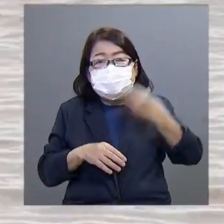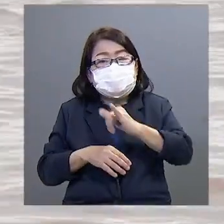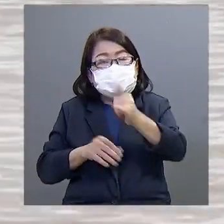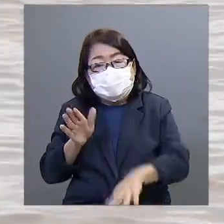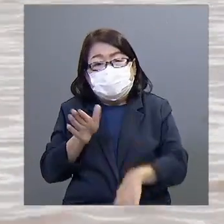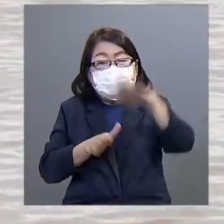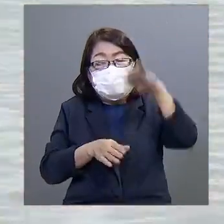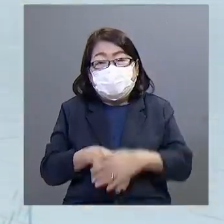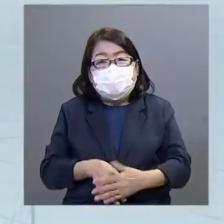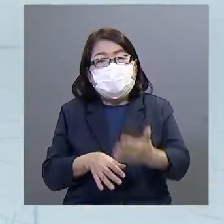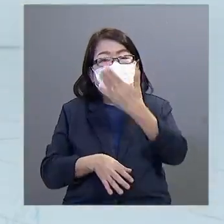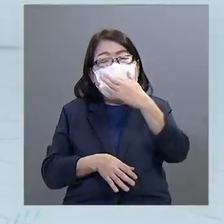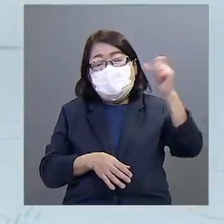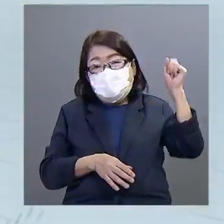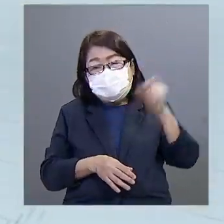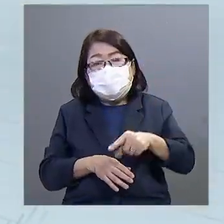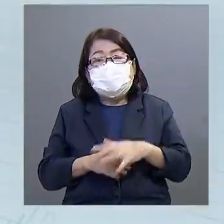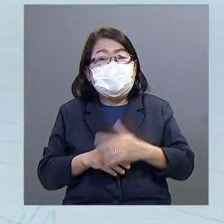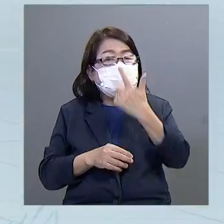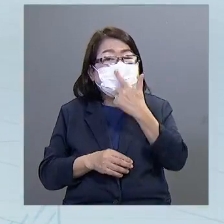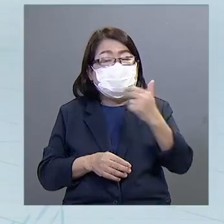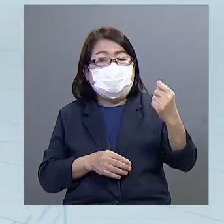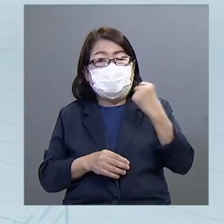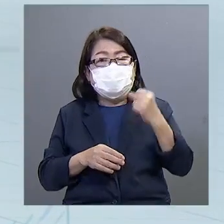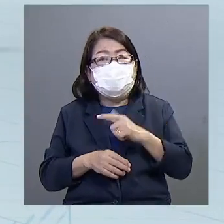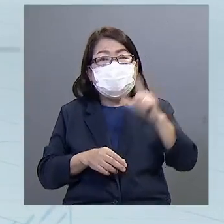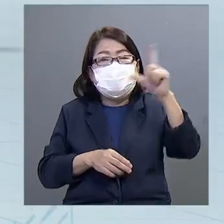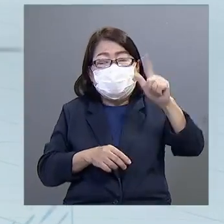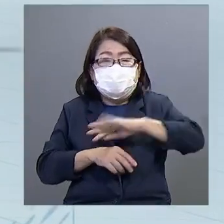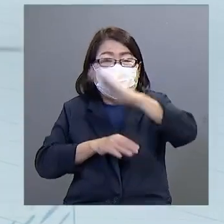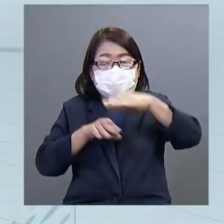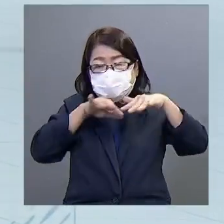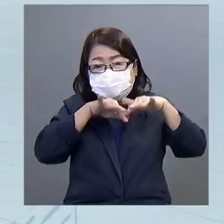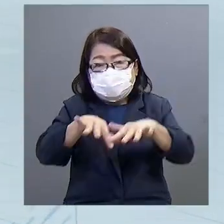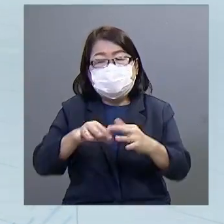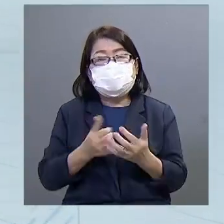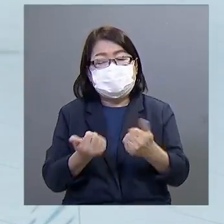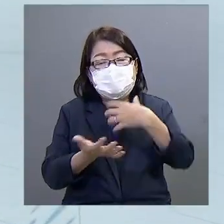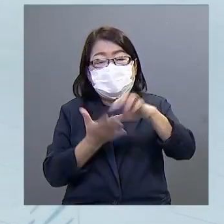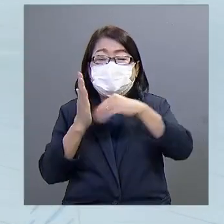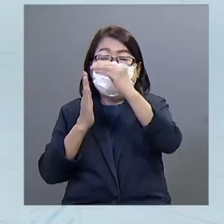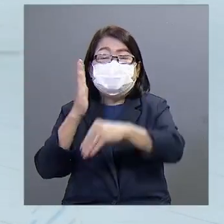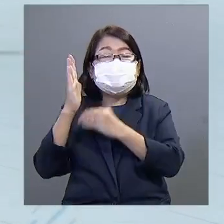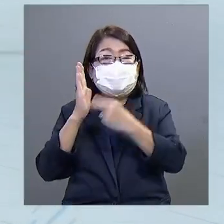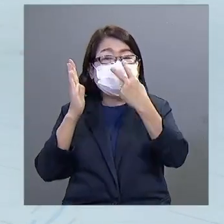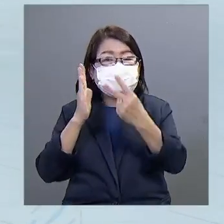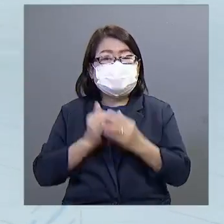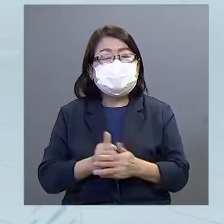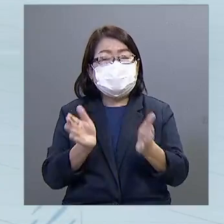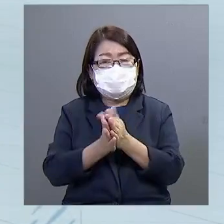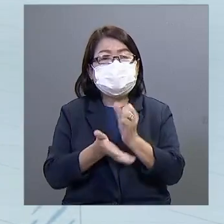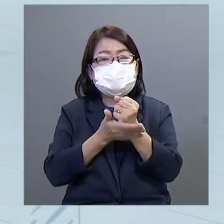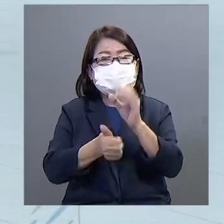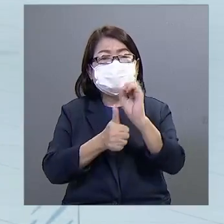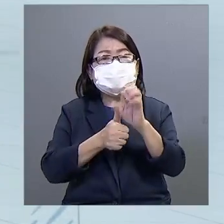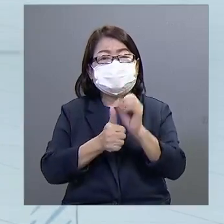และน้ำป่าลหักขึได้และใช่วงนี้เราจะมาดูรายลเอีดของสภาพอากาศในแตละภาควนนี้รวไปถงข้อแนะนำสำหรบเกษตกร